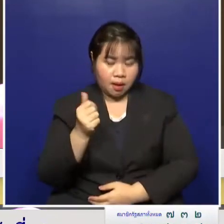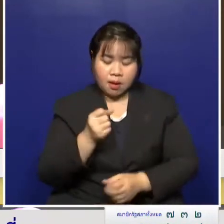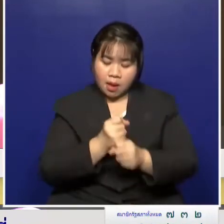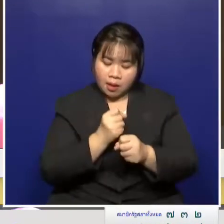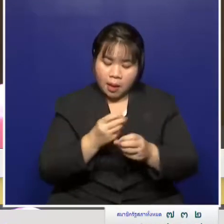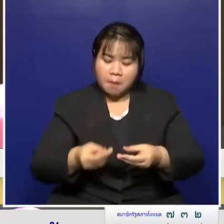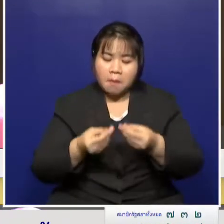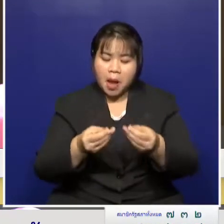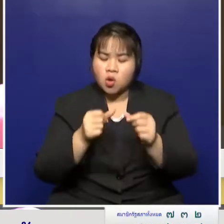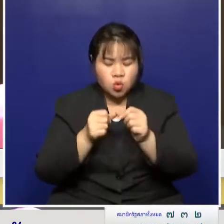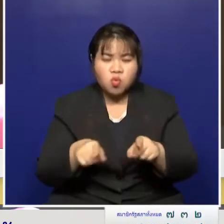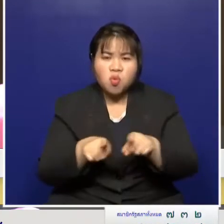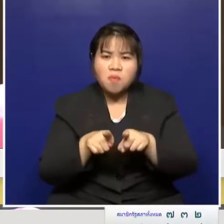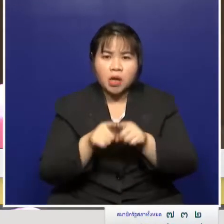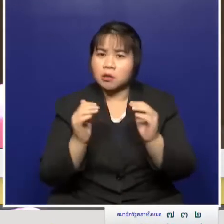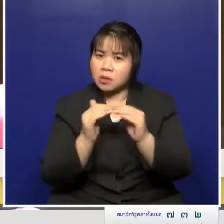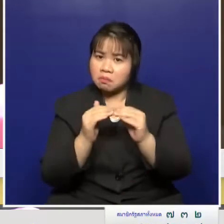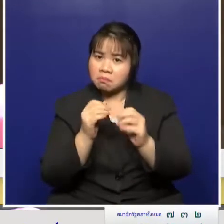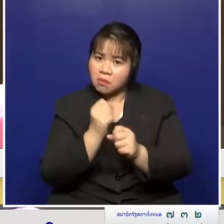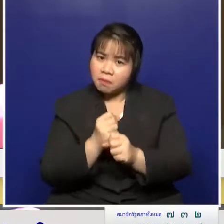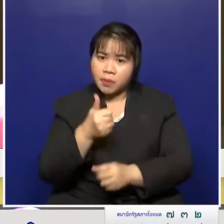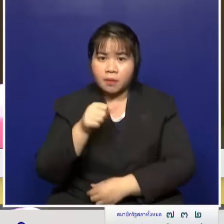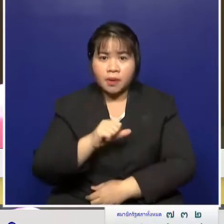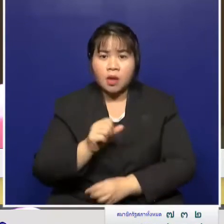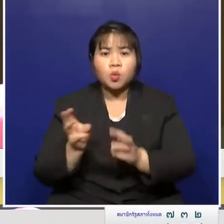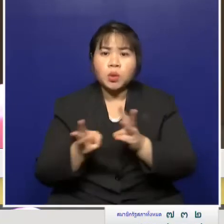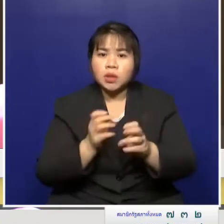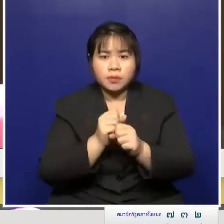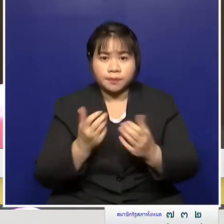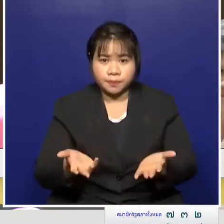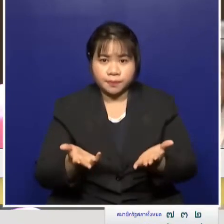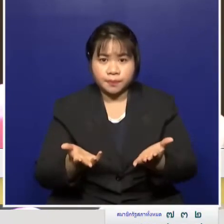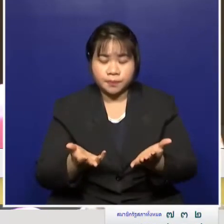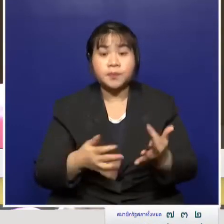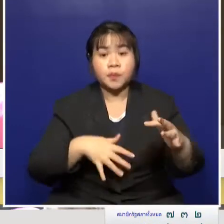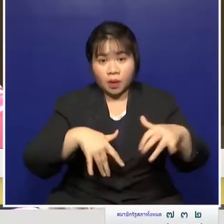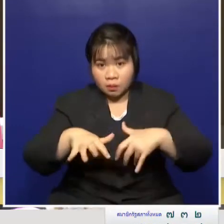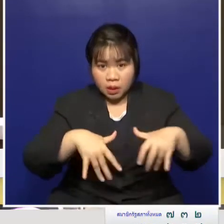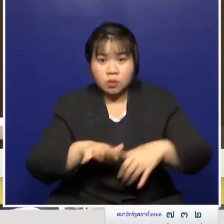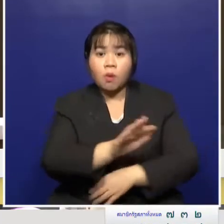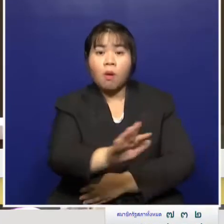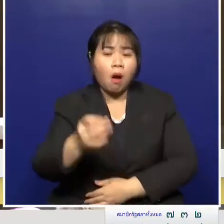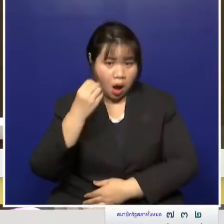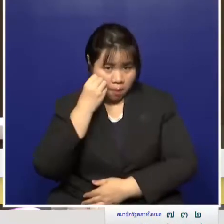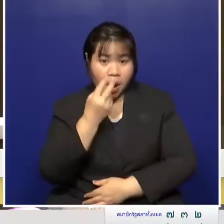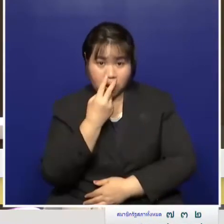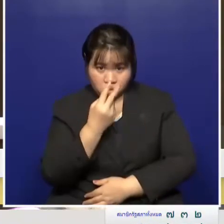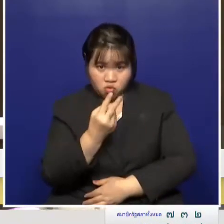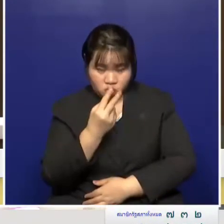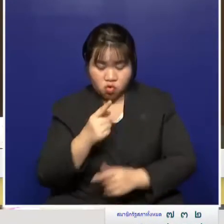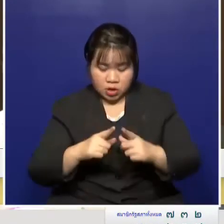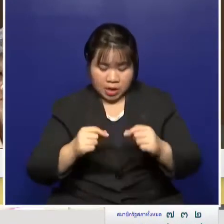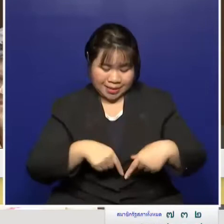อยู่ในความชอบธรรมได้หรือไม่อย่างไรประชาชนทางบ้านรอพิสูจน์ความจริง